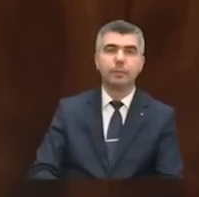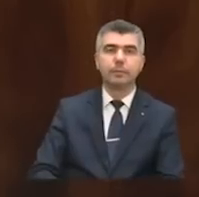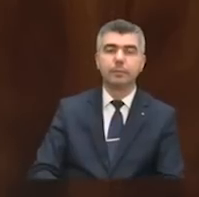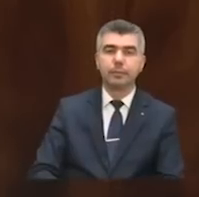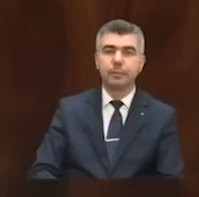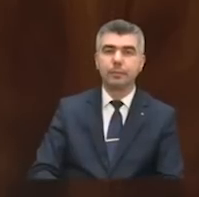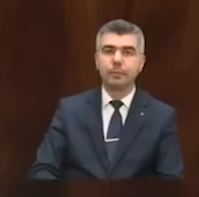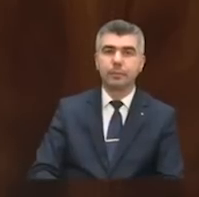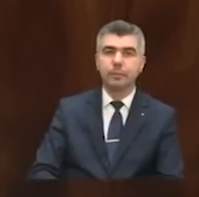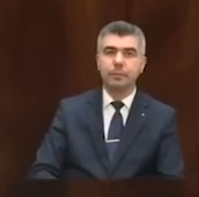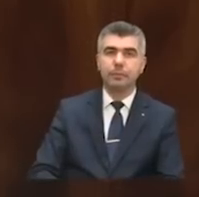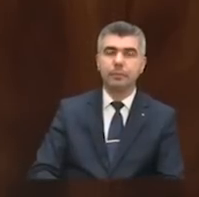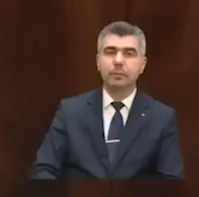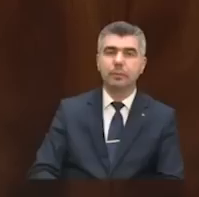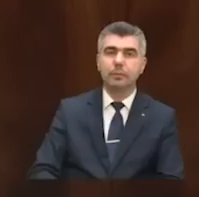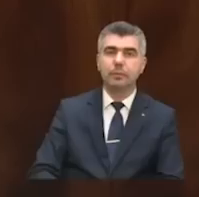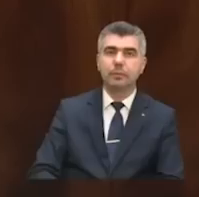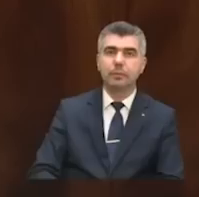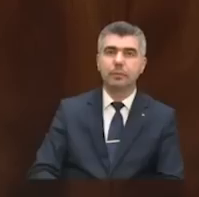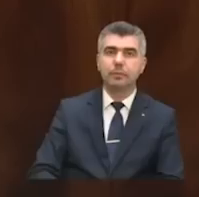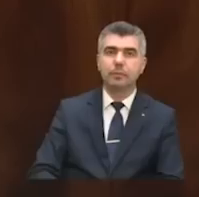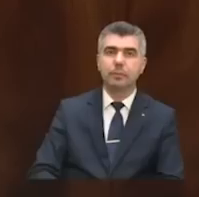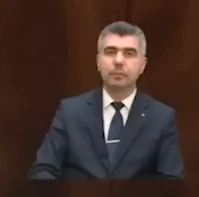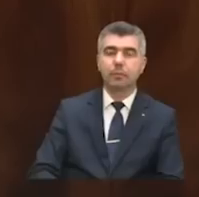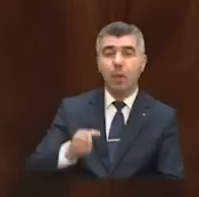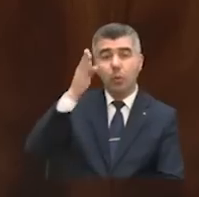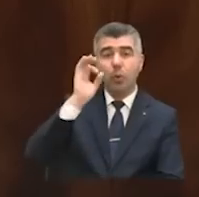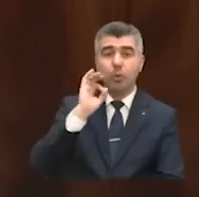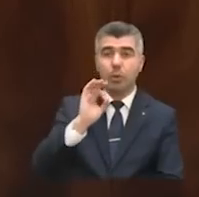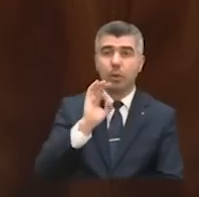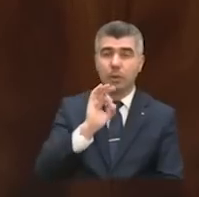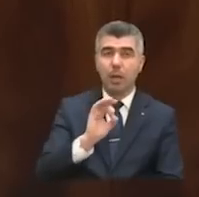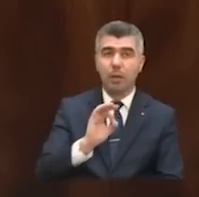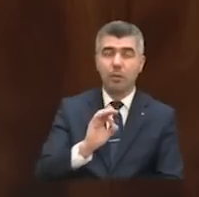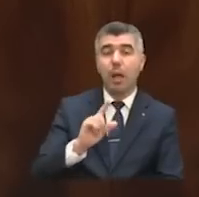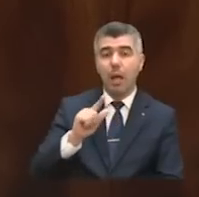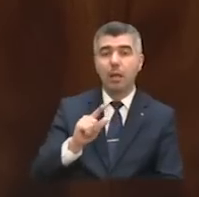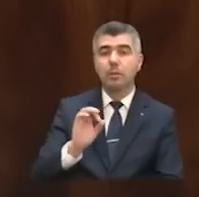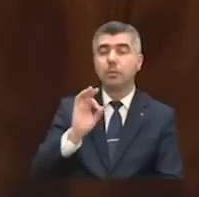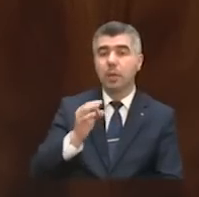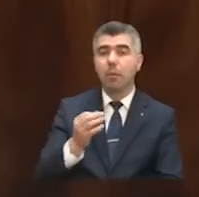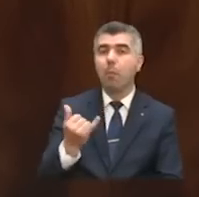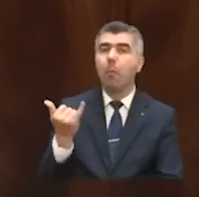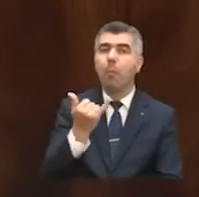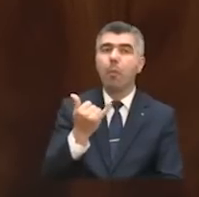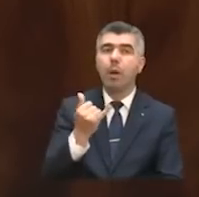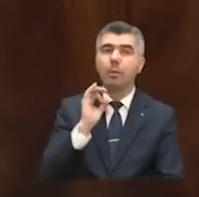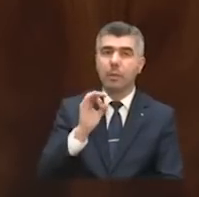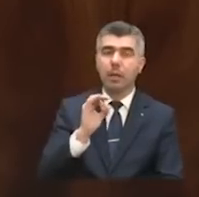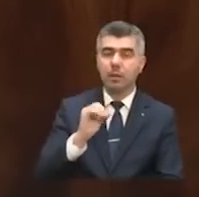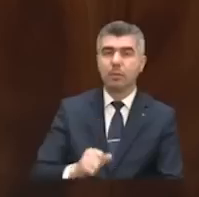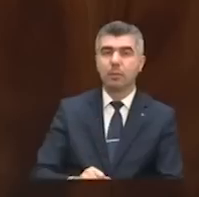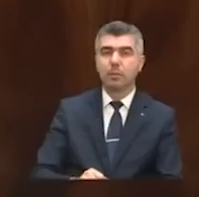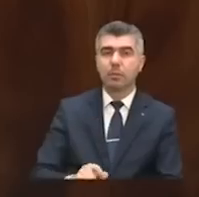الدكاتره خصني نشوف الوقت، الدكاتره بغيناهم كذلك يتمكنوا من العديد المهارات،